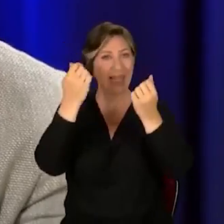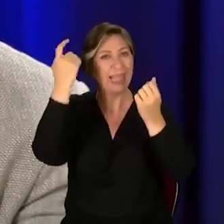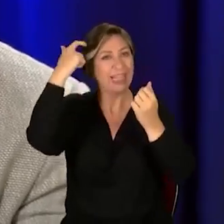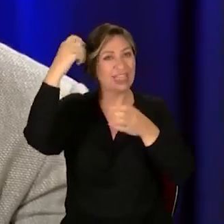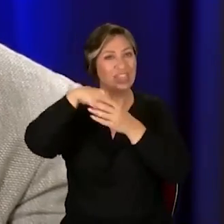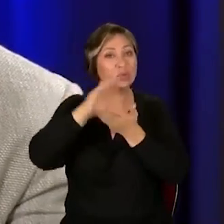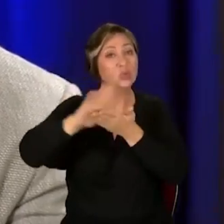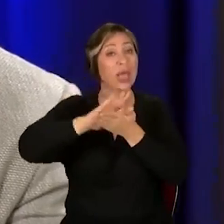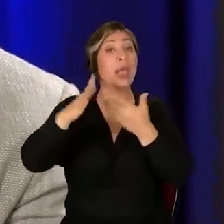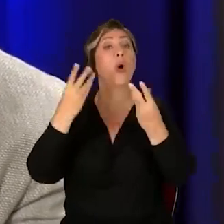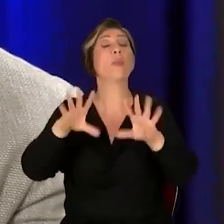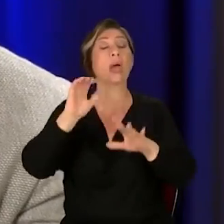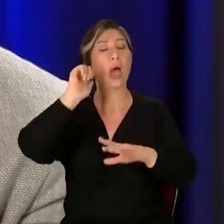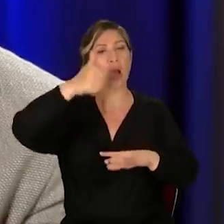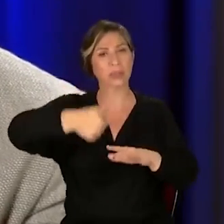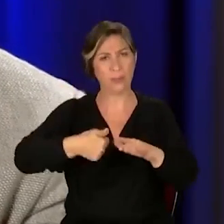ne yapıyor? Ertesi gün